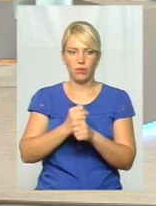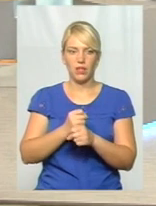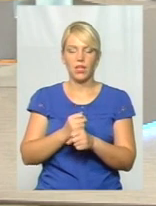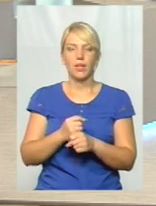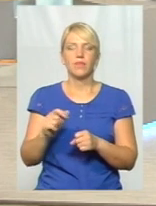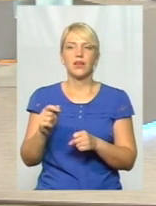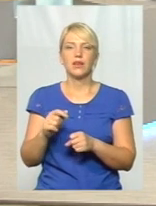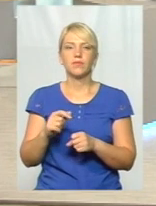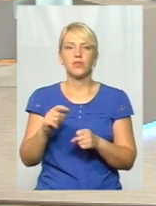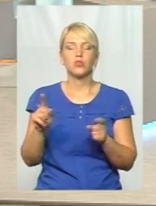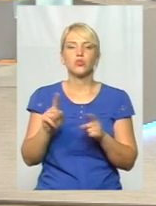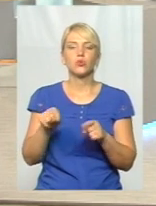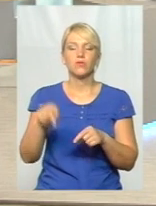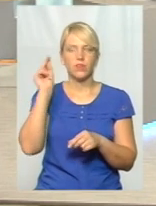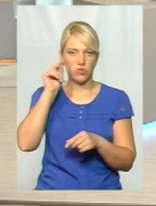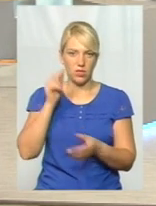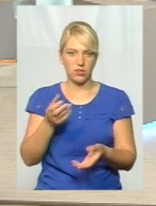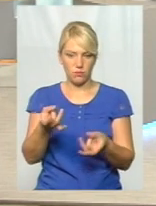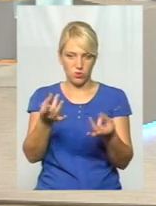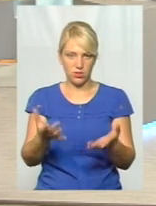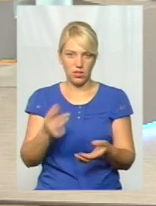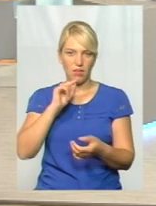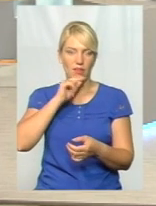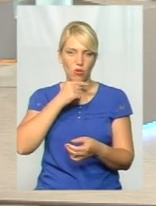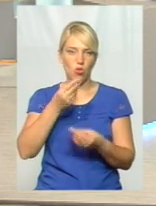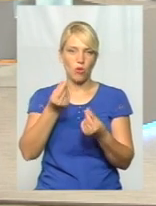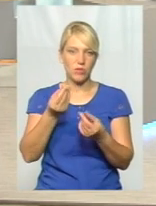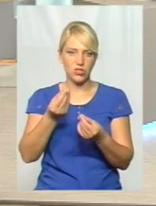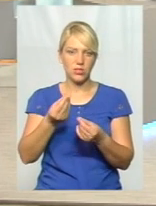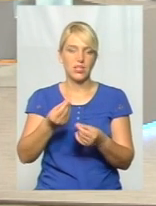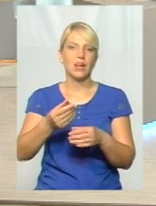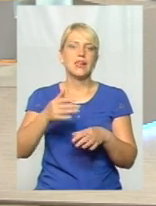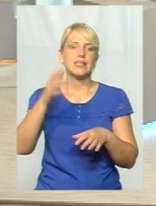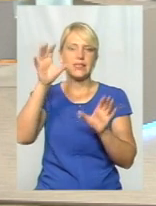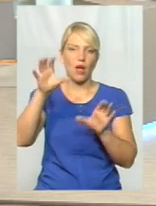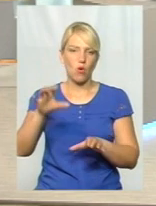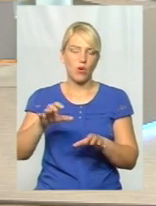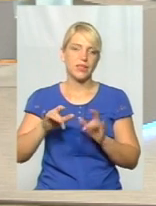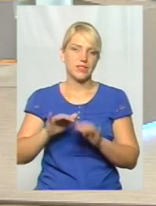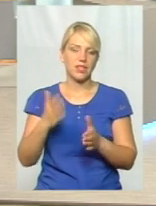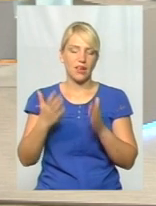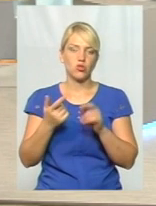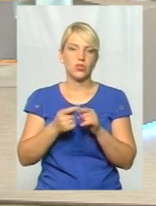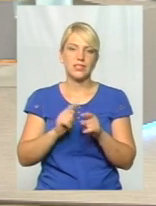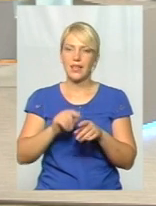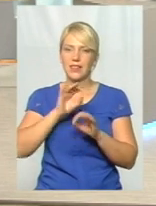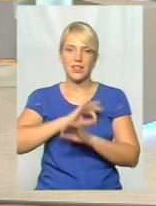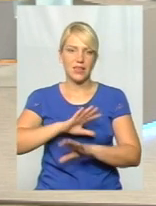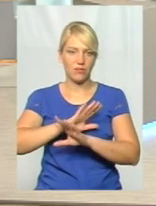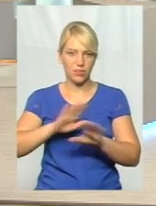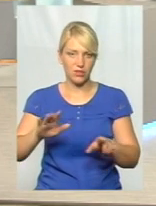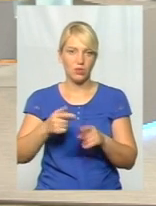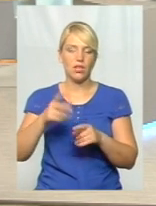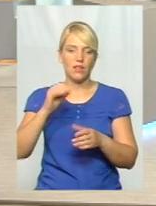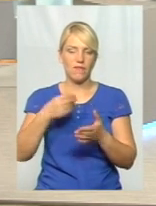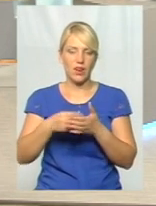вивчити ситуацію. Що ж тут вивчати? Прості економічні закони діють. Якщо це економічно недоцільно і вартість